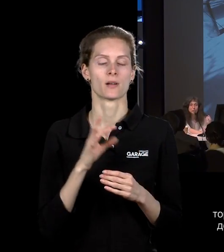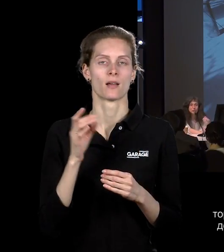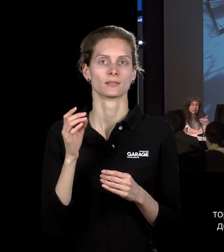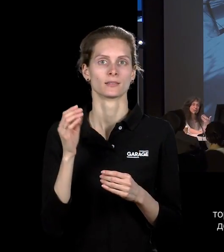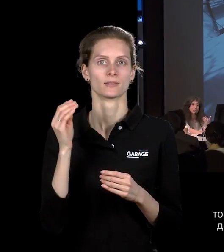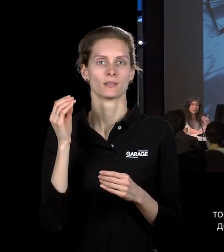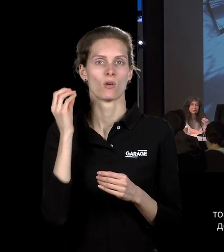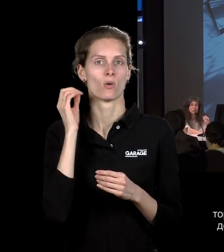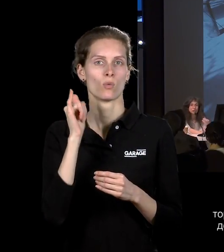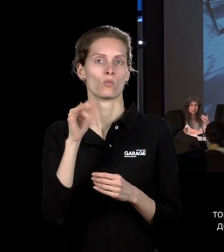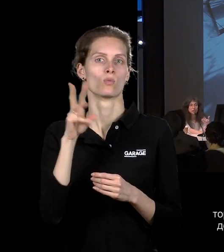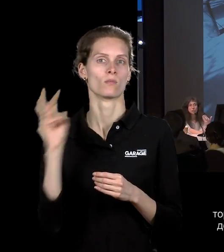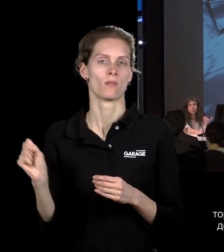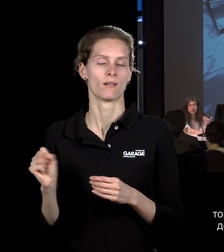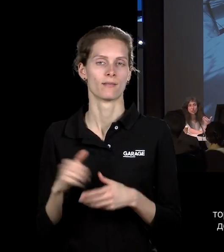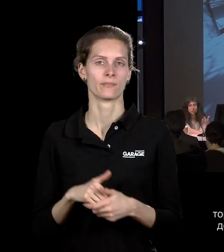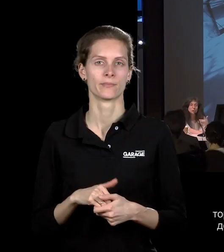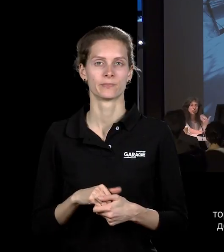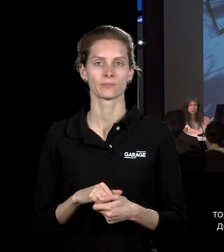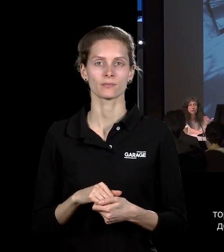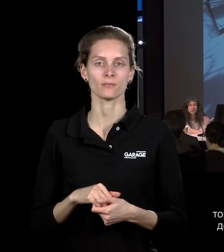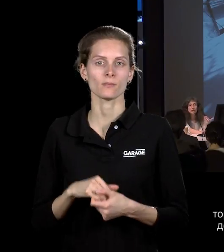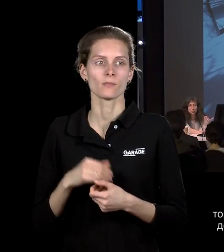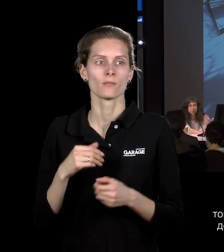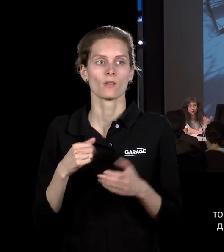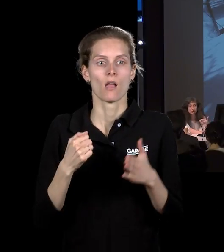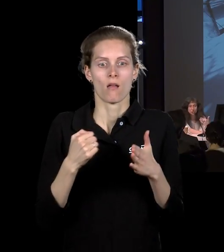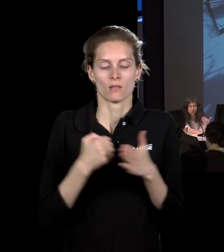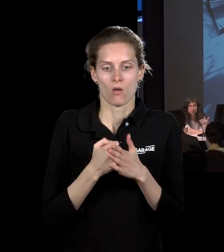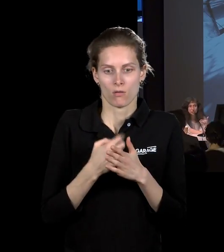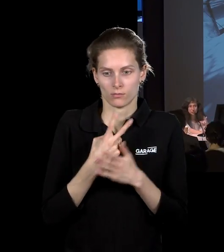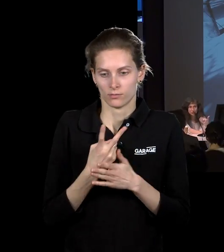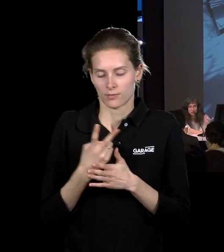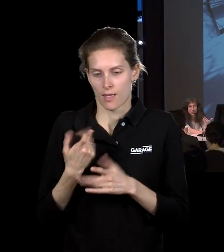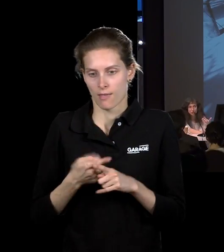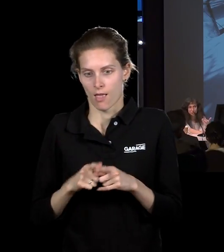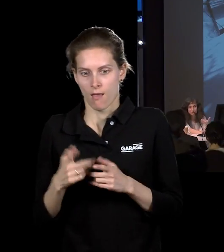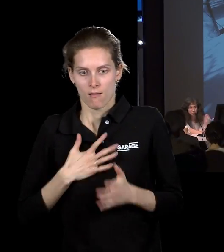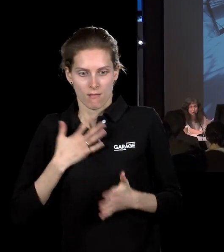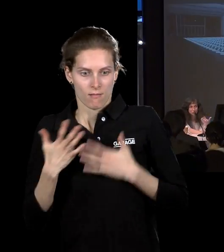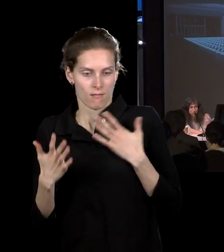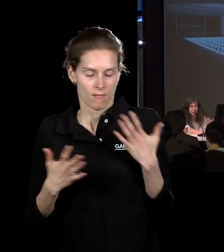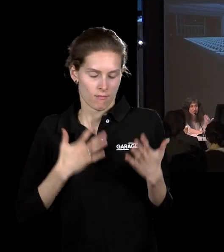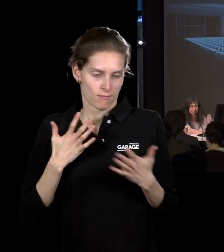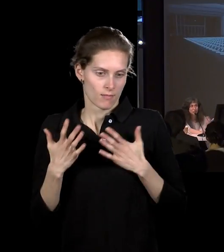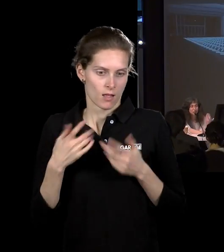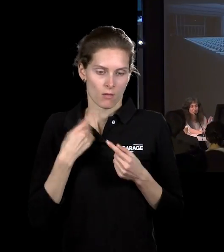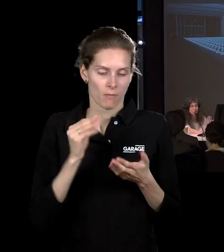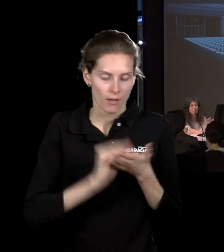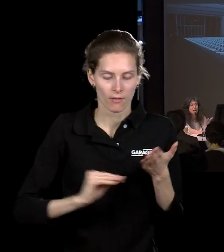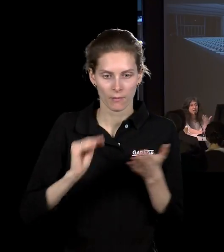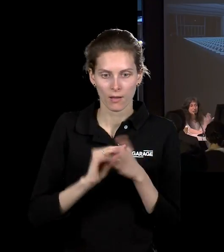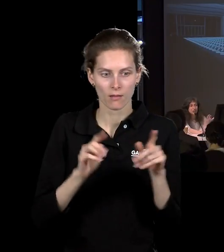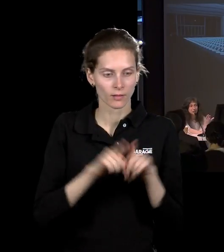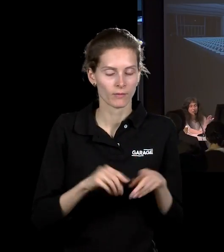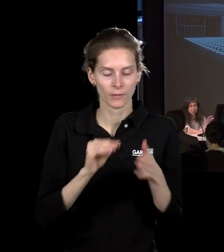но разумного и рационального, доведенного до такого предела, что оно уже становится экстазом, что оно уже становится психоделическим, как любое повторение одного и того